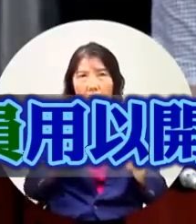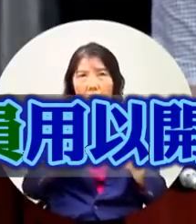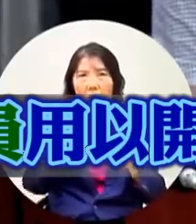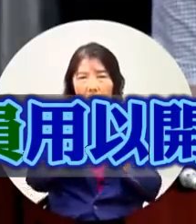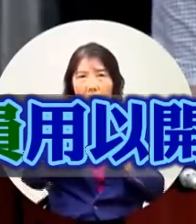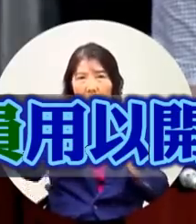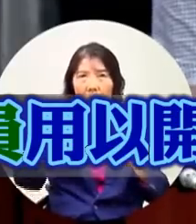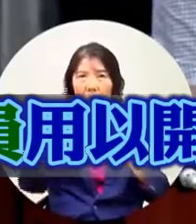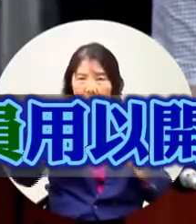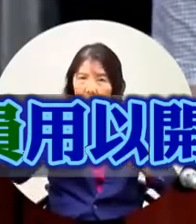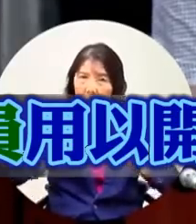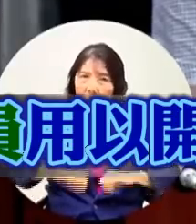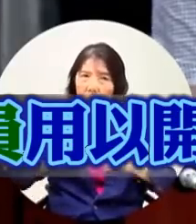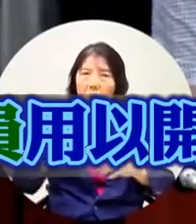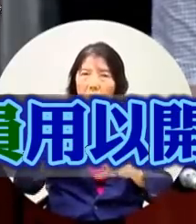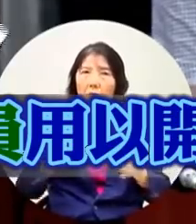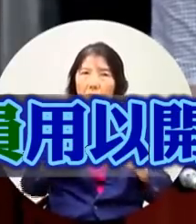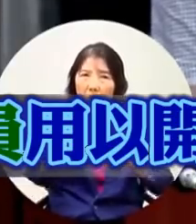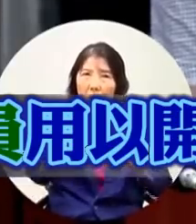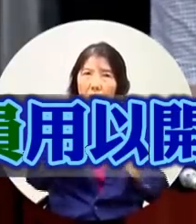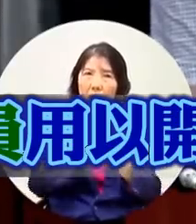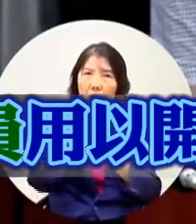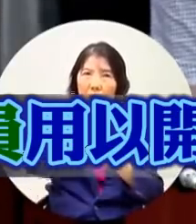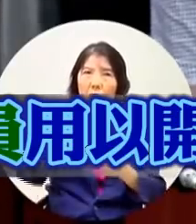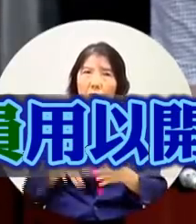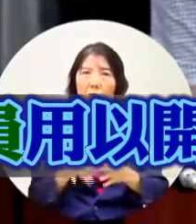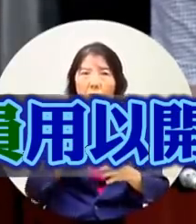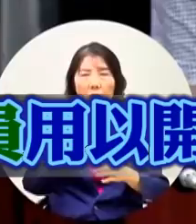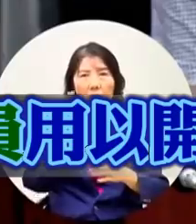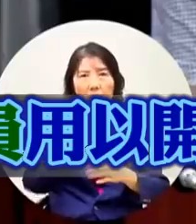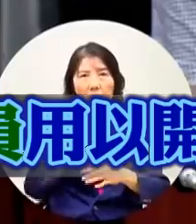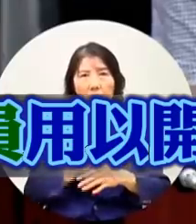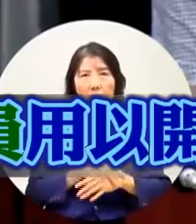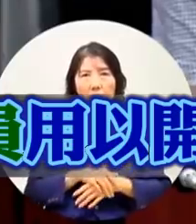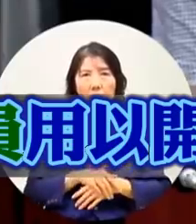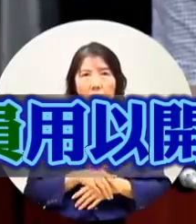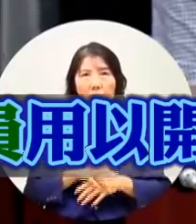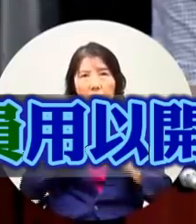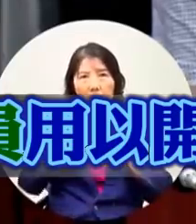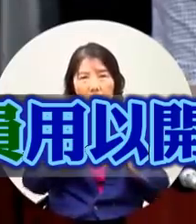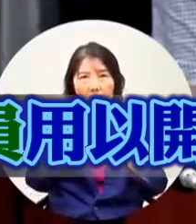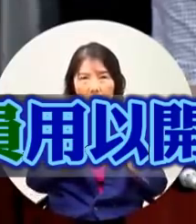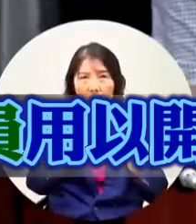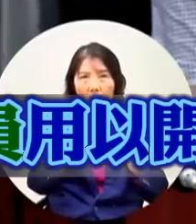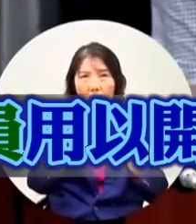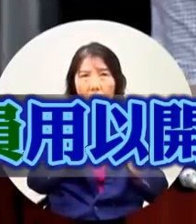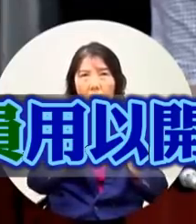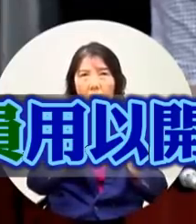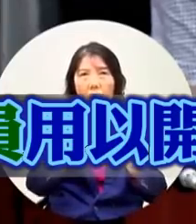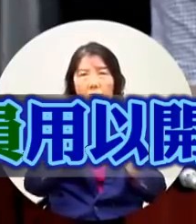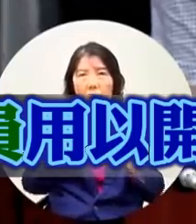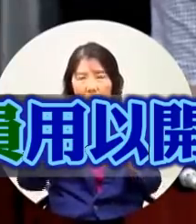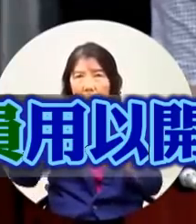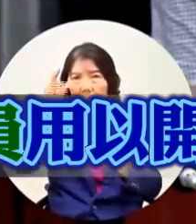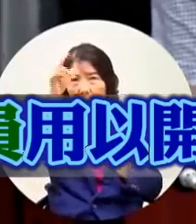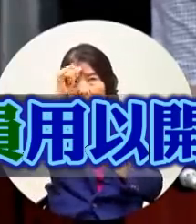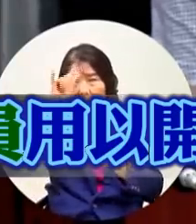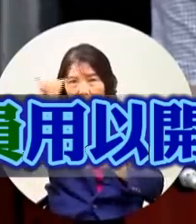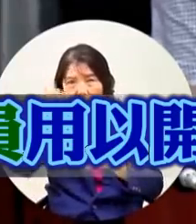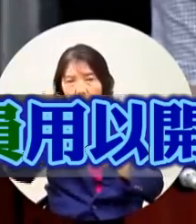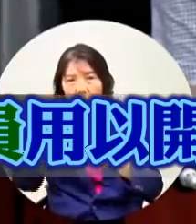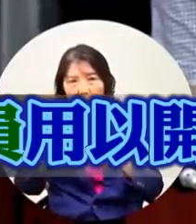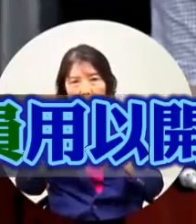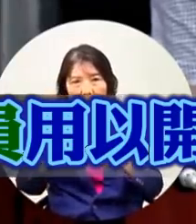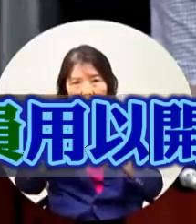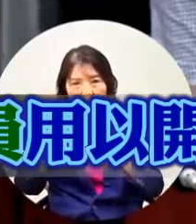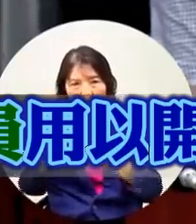的，到底在上任以后有没有继续敲版税，逾越了行政伦理的分际，